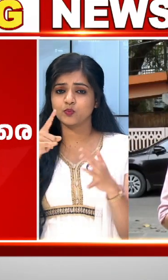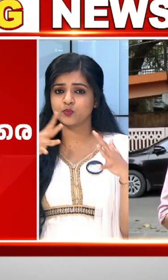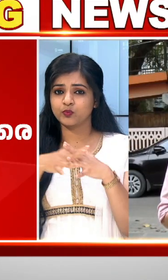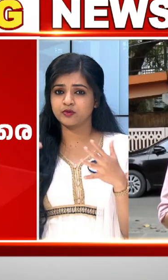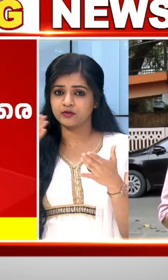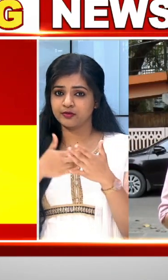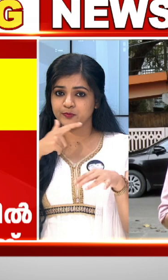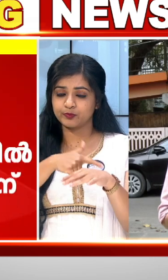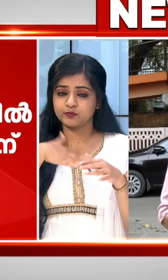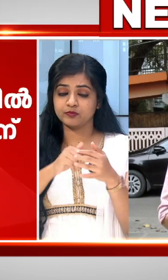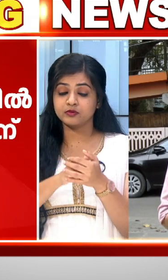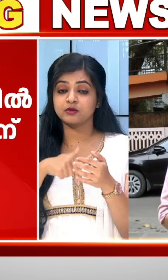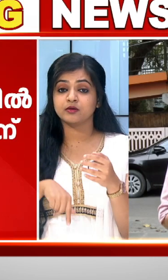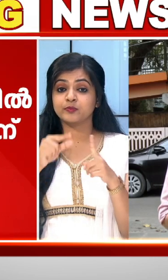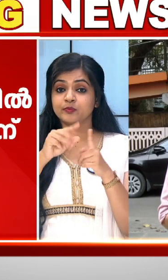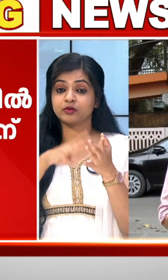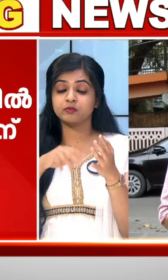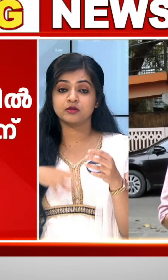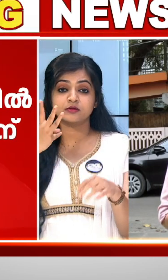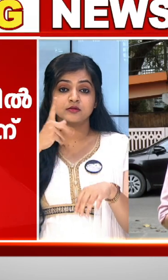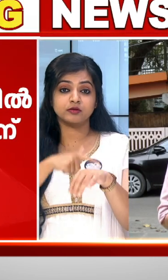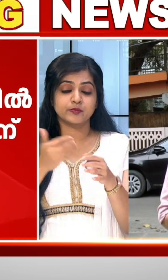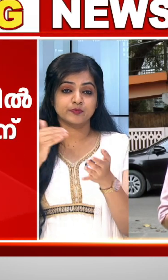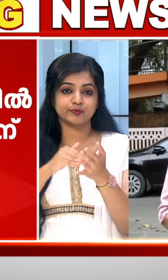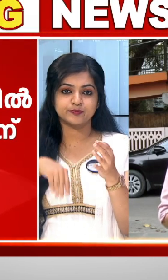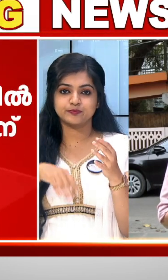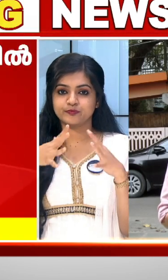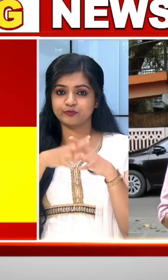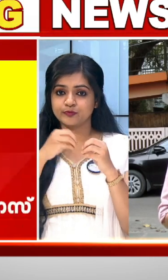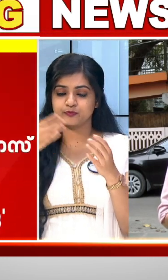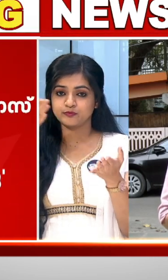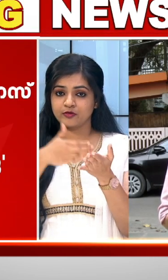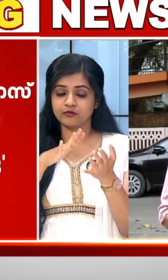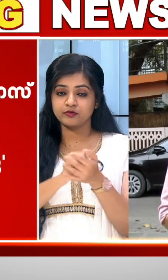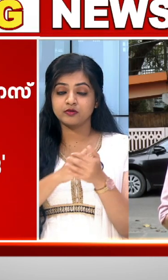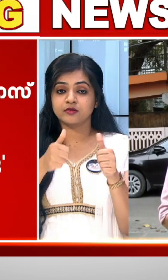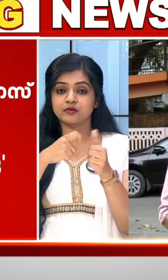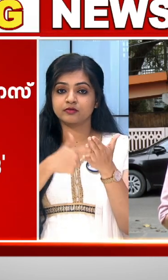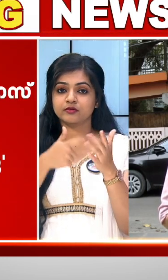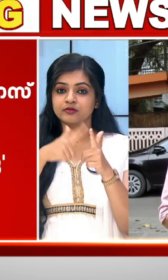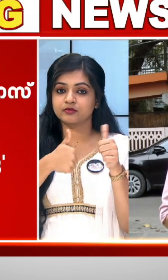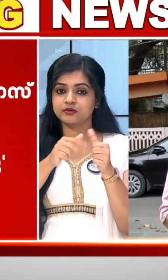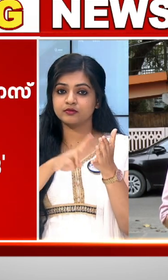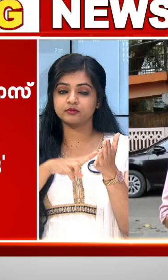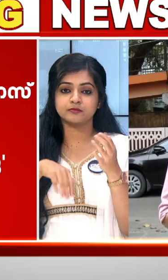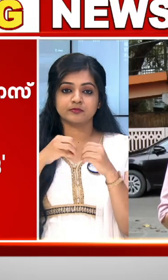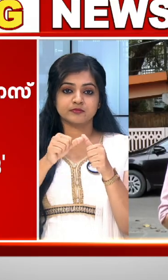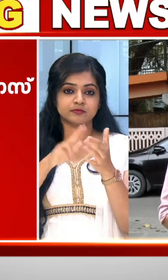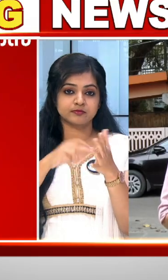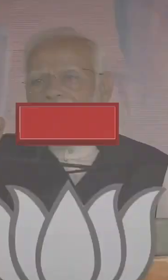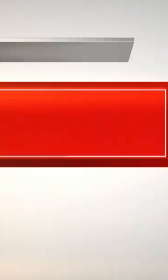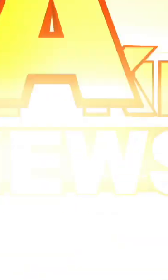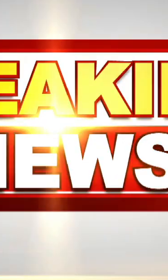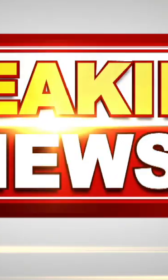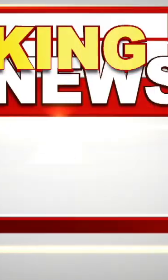അദ്ദേഹത്തിന്റെ 3 ബംഗാൾ സന്ദർശനങ്ങളാണ് നിലവിൽ നിശ്ചയിച്ചിരിക്കുന്നത്. ആരംഭാഗിലാണ് പ്രധാനമന്ത്രിയുടെ ആദ്യ പരിപാടി ഇന്ന്